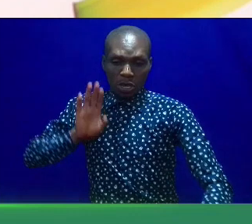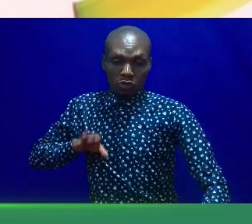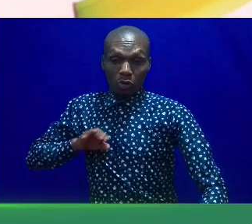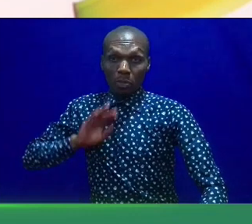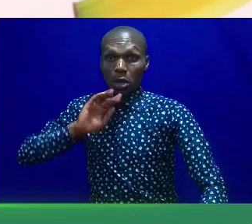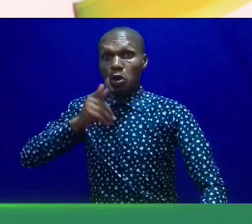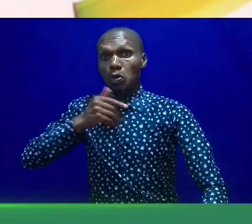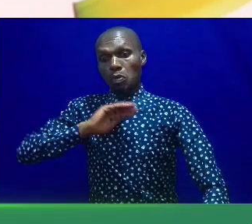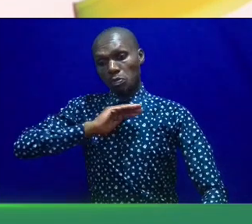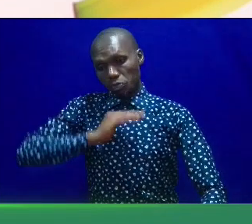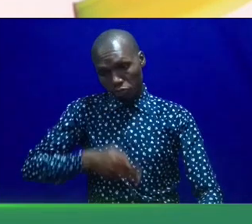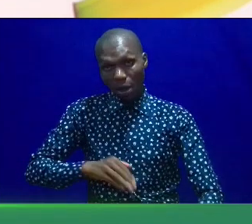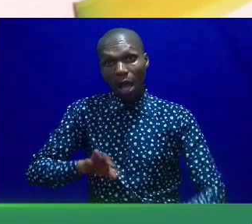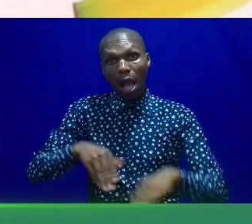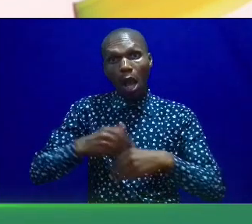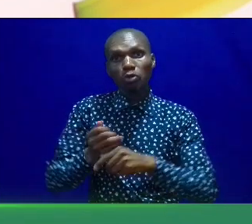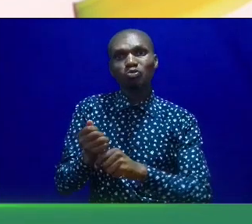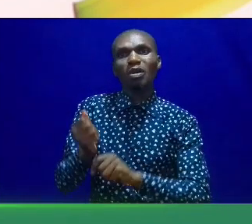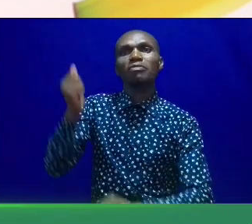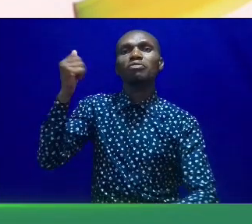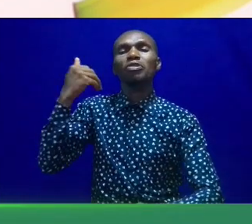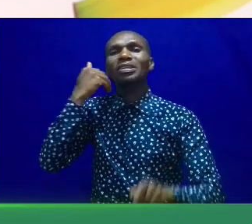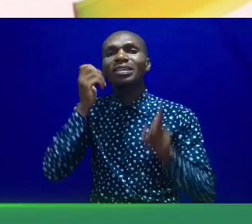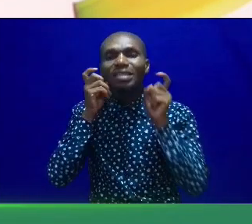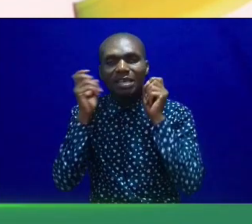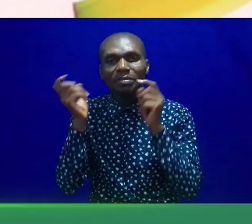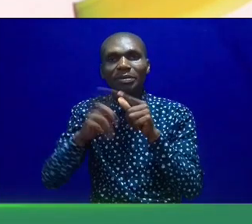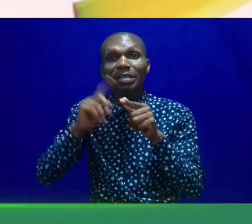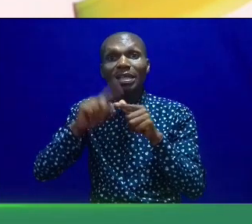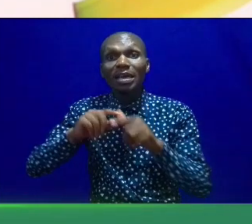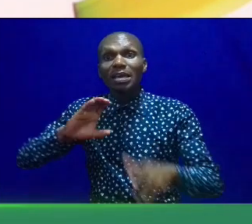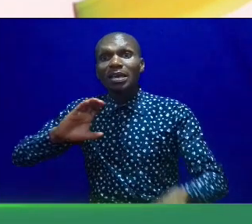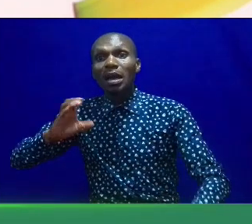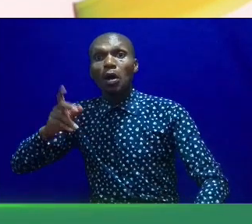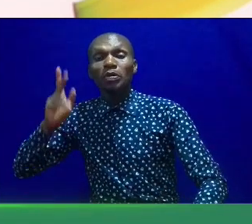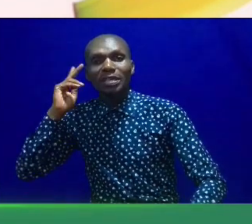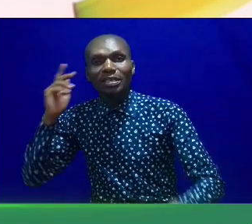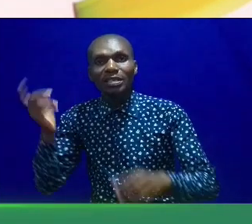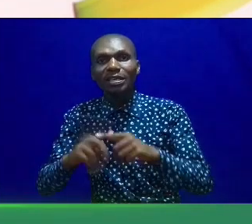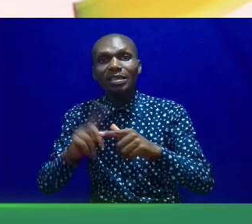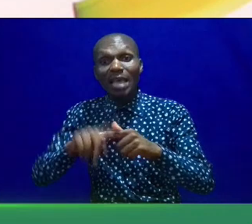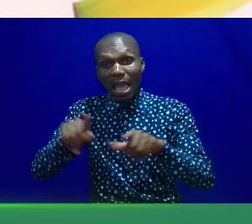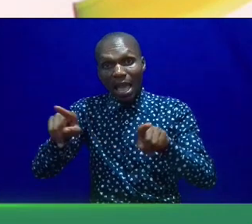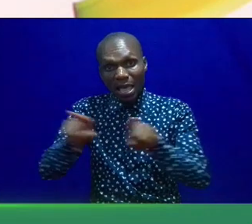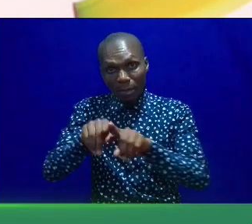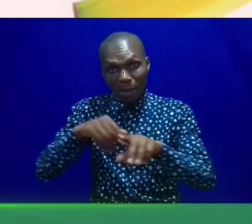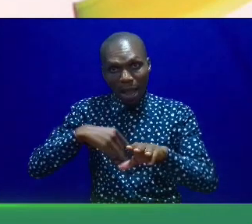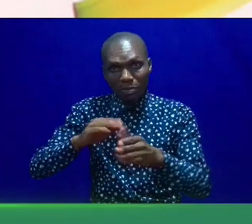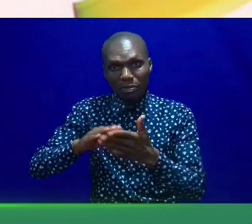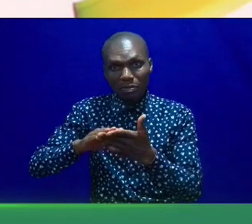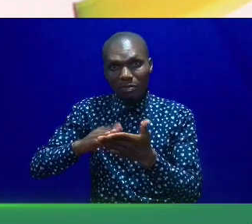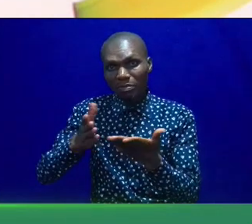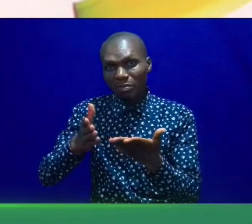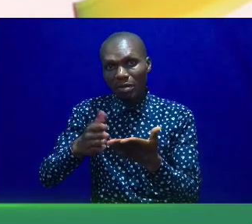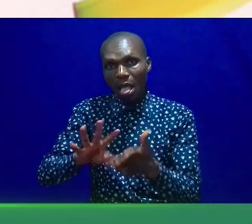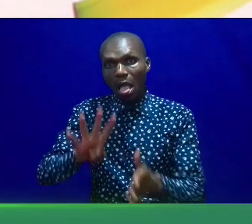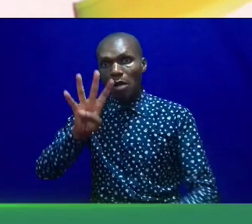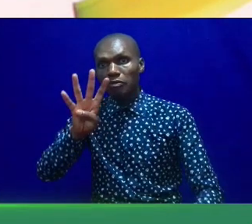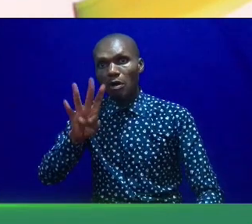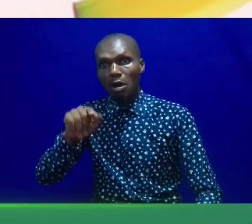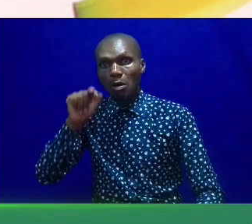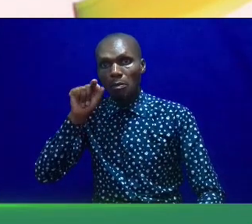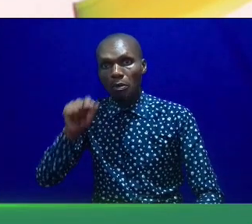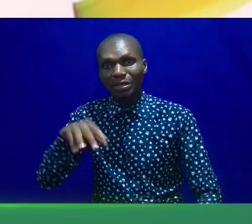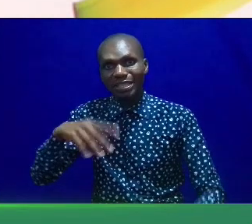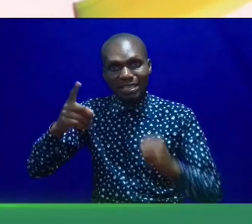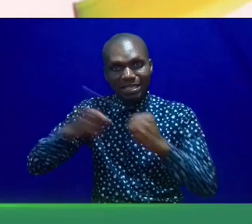gore chinchira chio wetanga wanyalabo nigo vainekia buna e kaunti ya Kisii nigo ebu atekerengo kia inye nukta isano